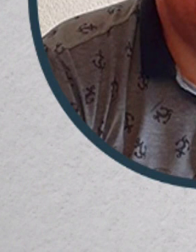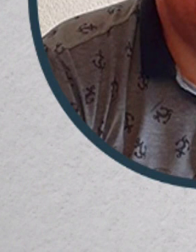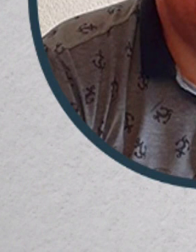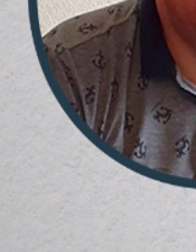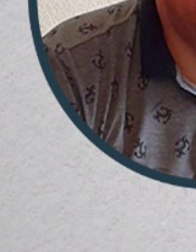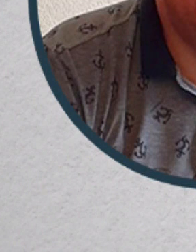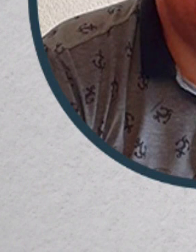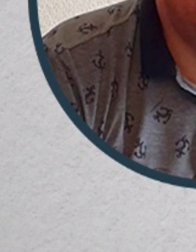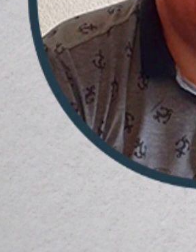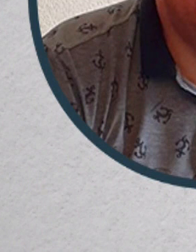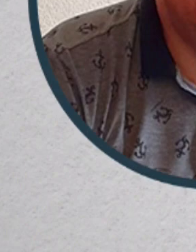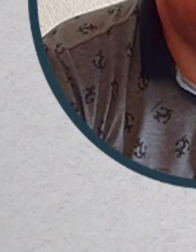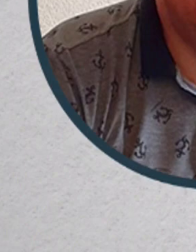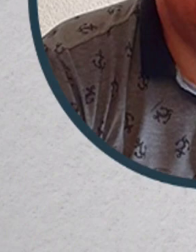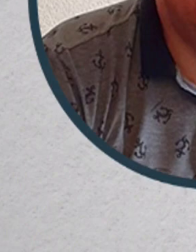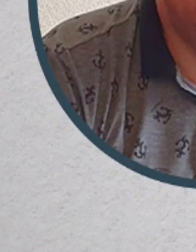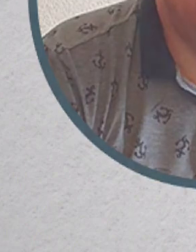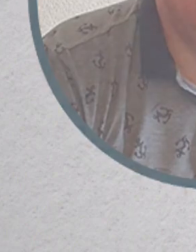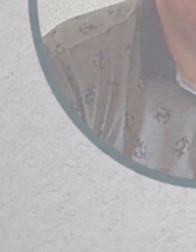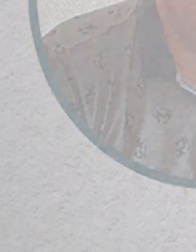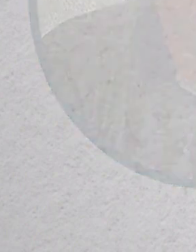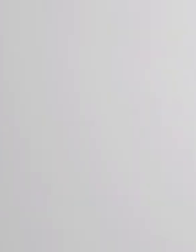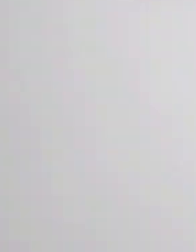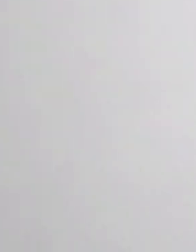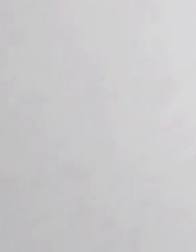Хмельницький. Одружений, безпартійний,